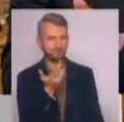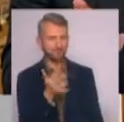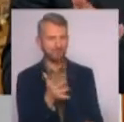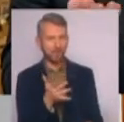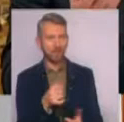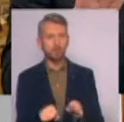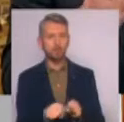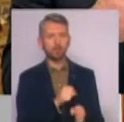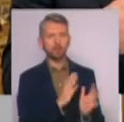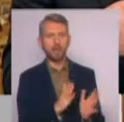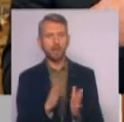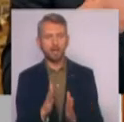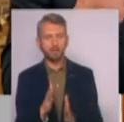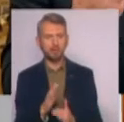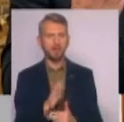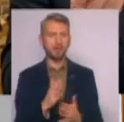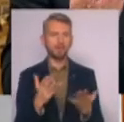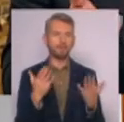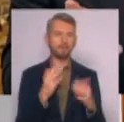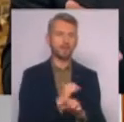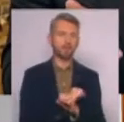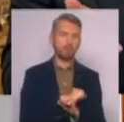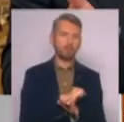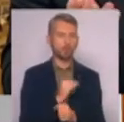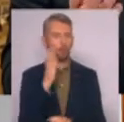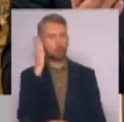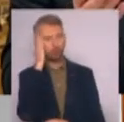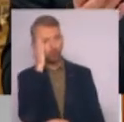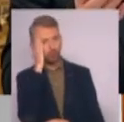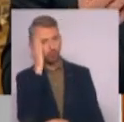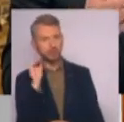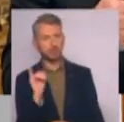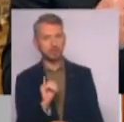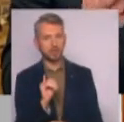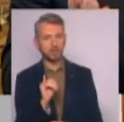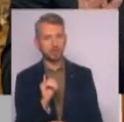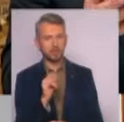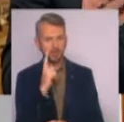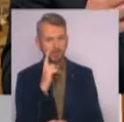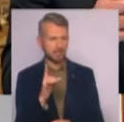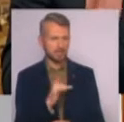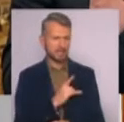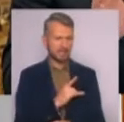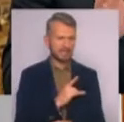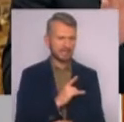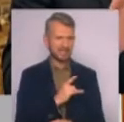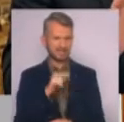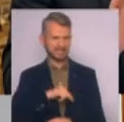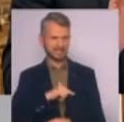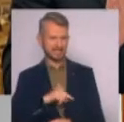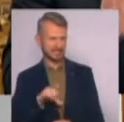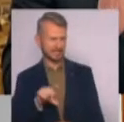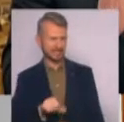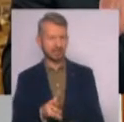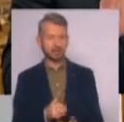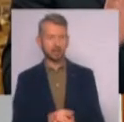порушується ритм відпочинку і сну, і дратливість, ну я вже не говорю, це загальні симптоми